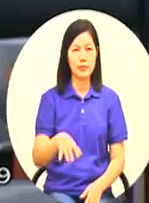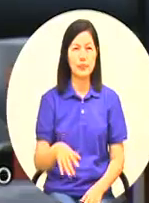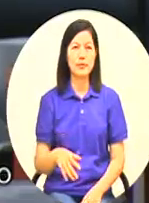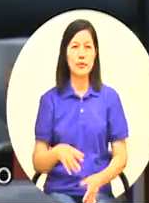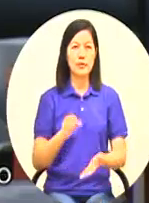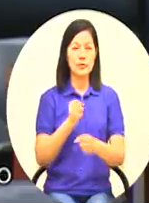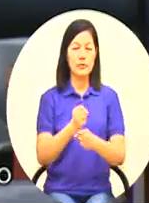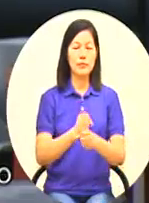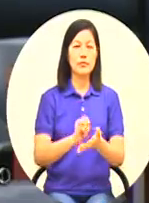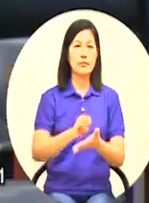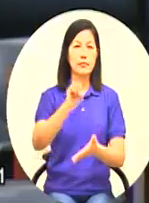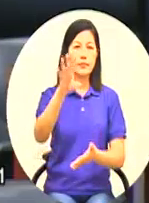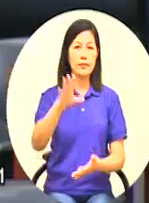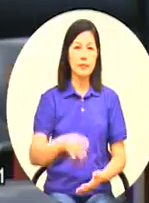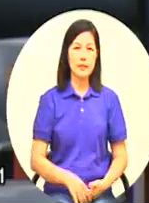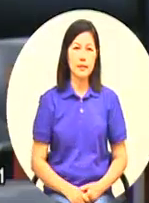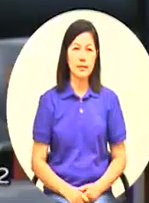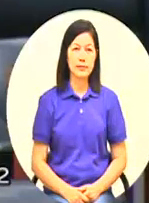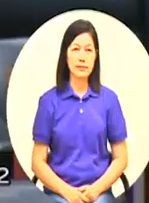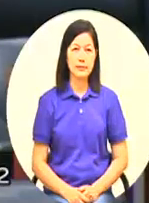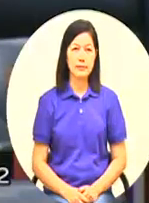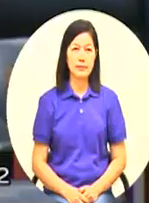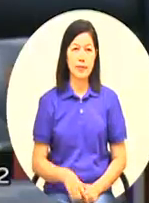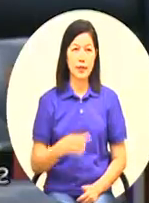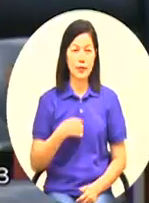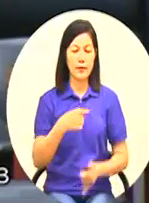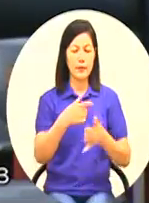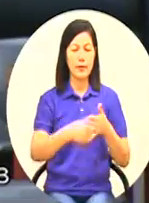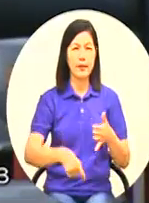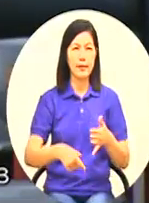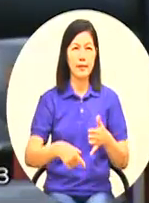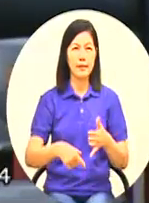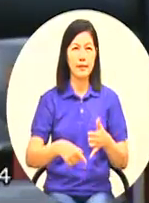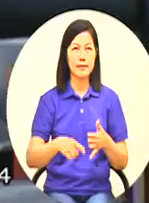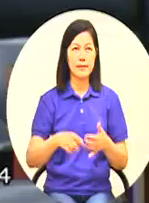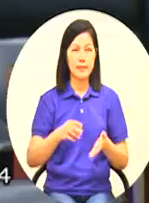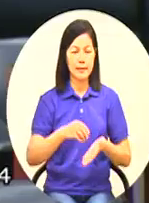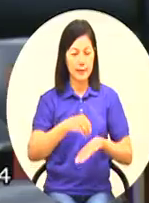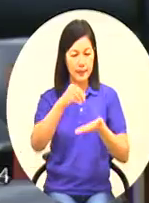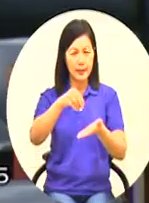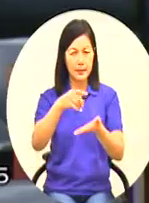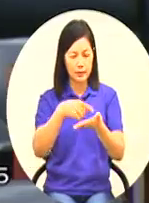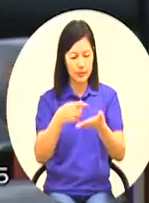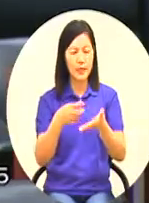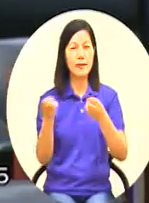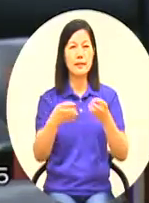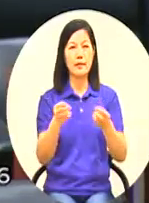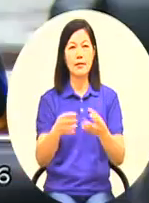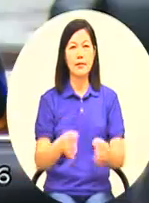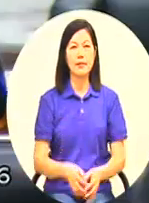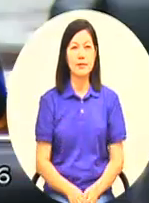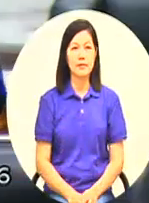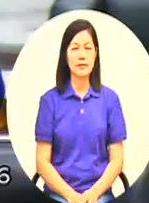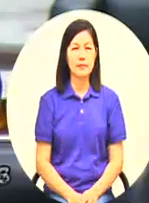告，本席给出来探讨哈讨论哈。